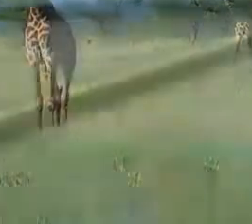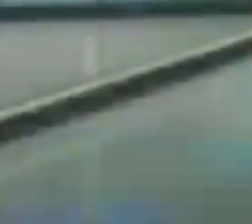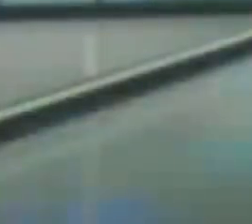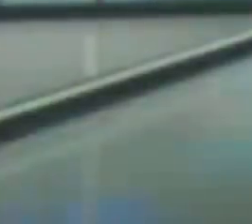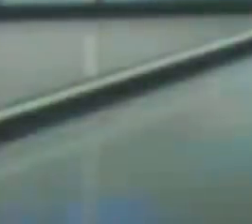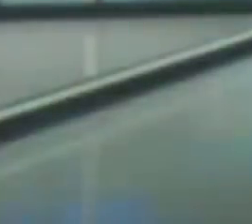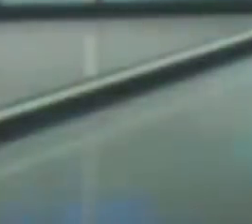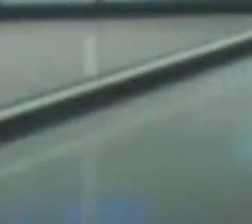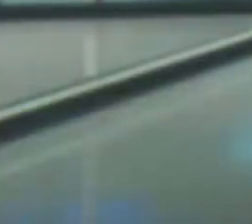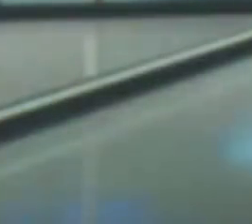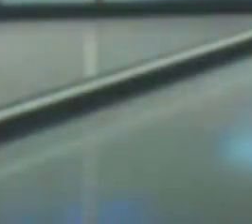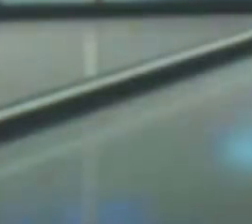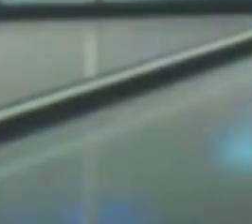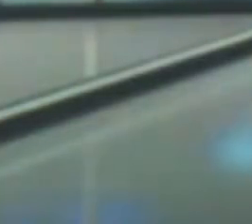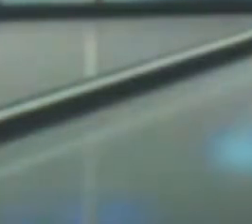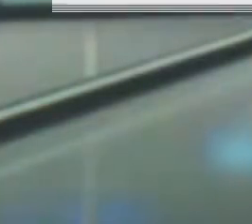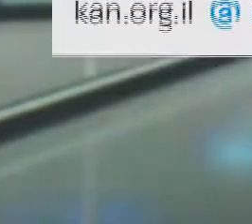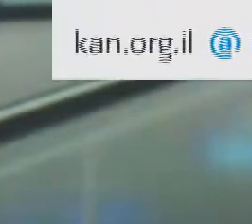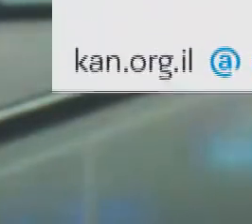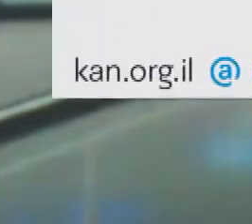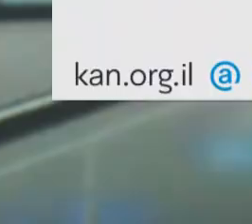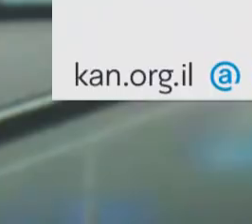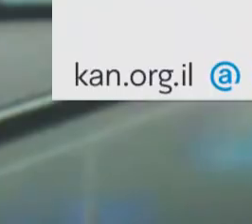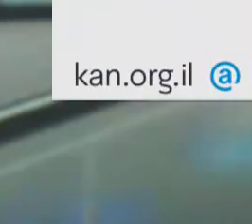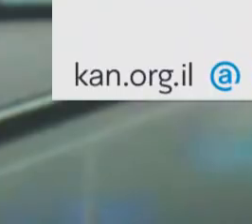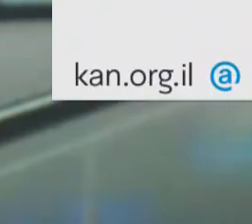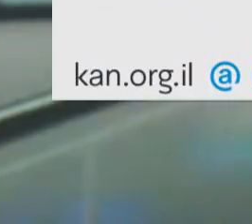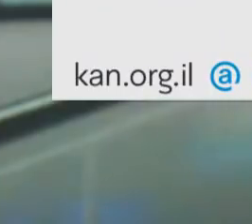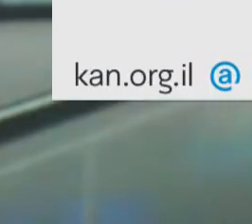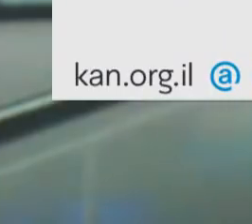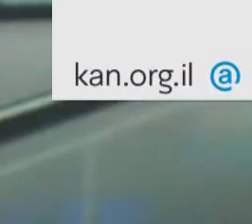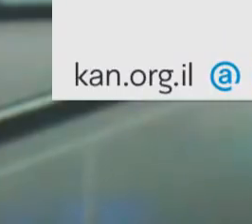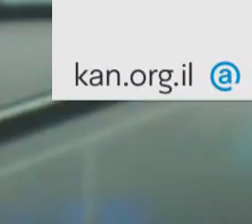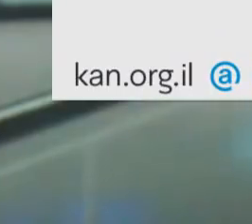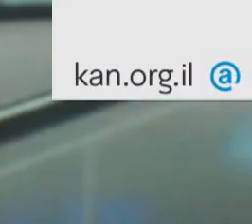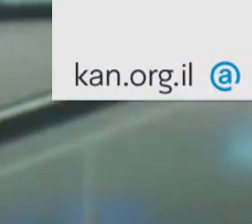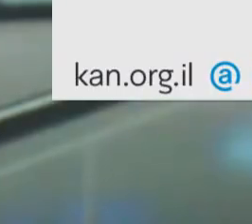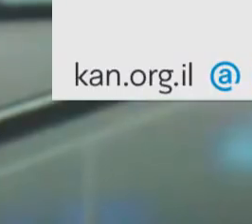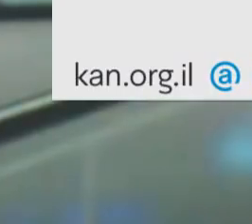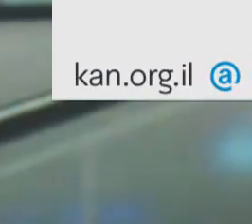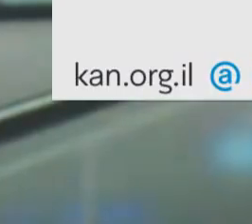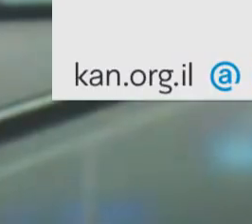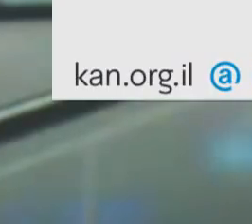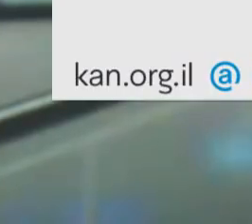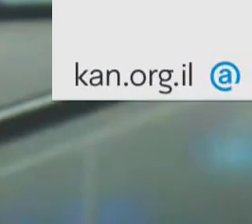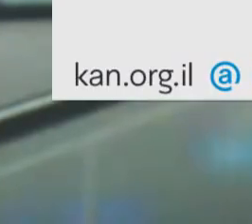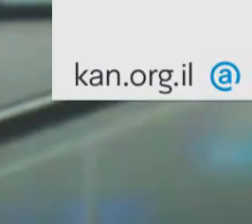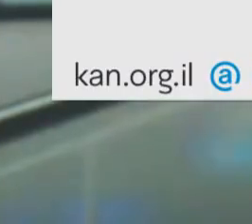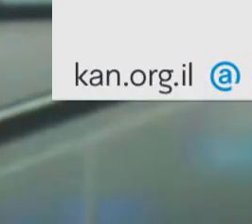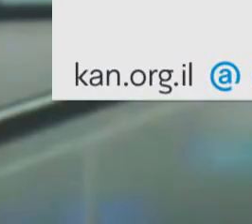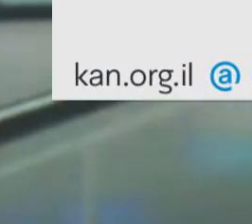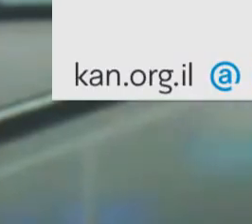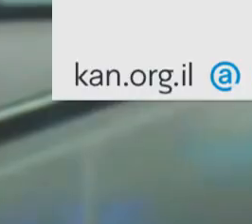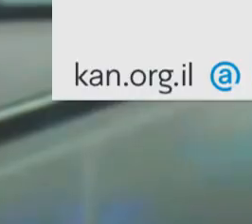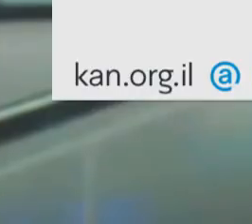לחול. ואנחנו סיימנו מערכת כאן ועכשיו, ממשיכה להדכן אתכם כל הזמן בטלוויזיה, ברדיו, ברשת בית ובדיגיטל. חפשו